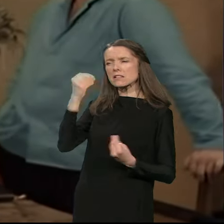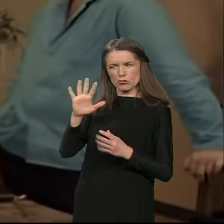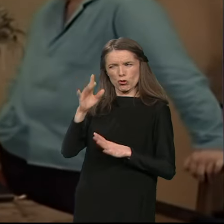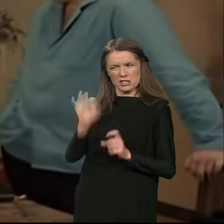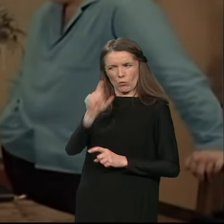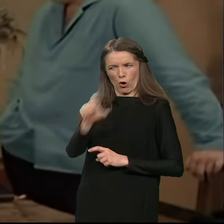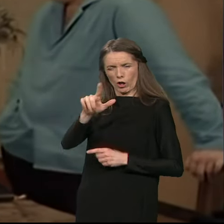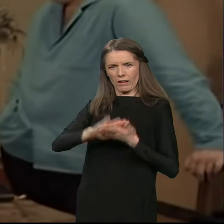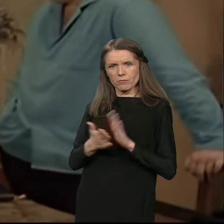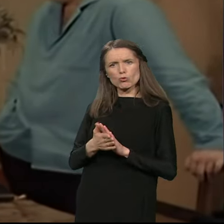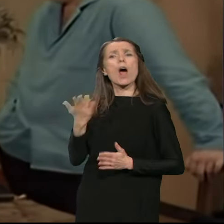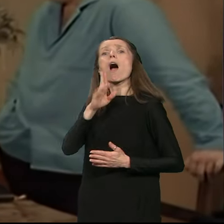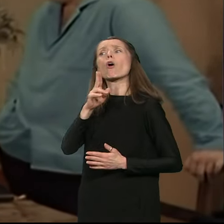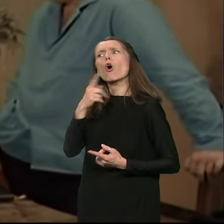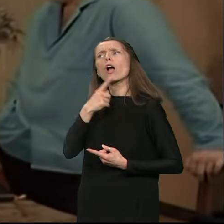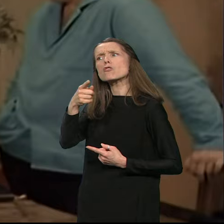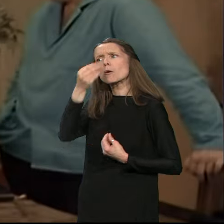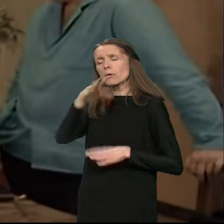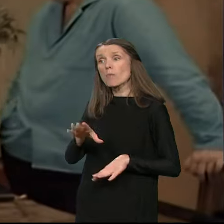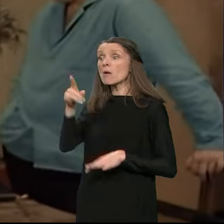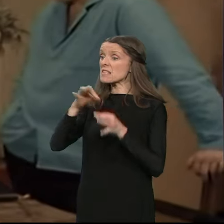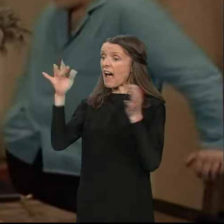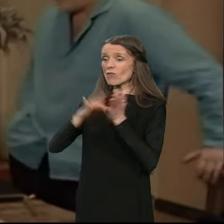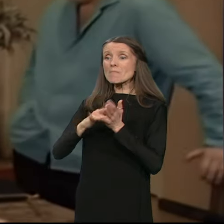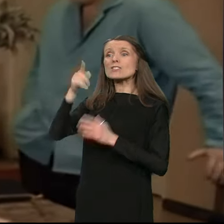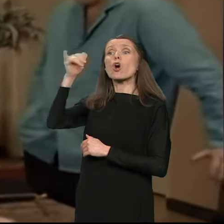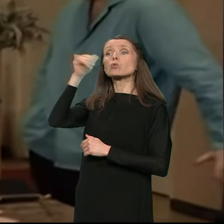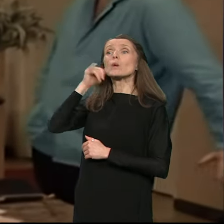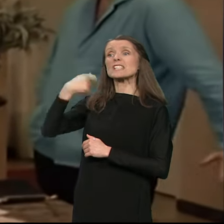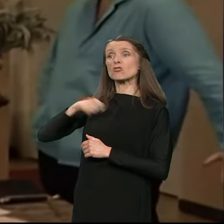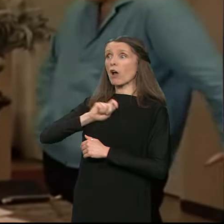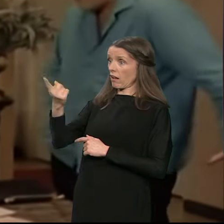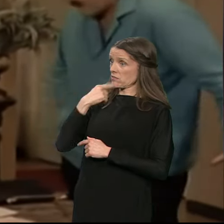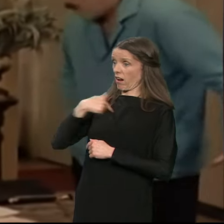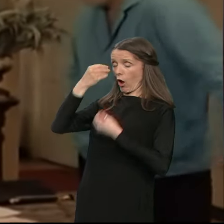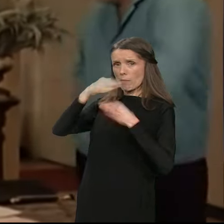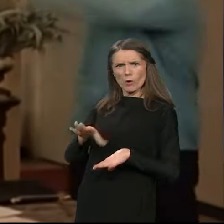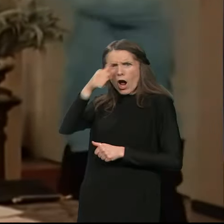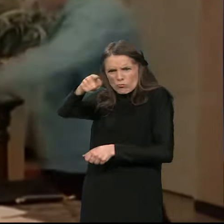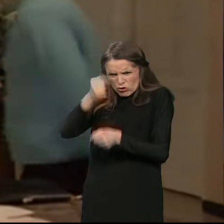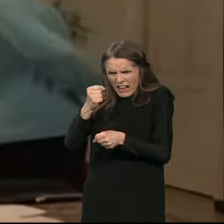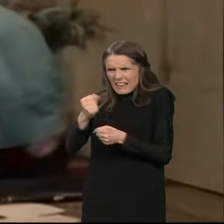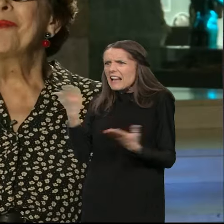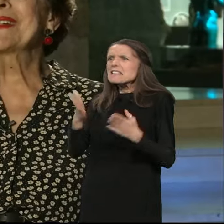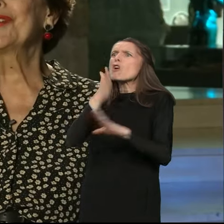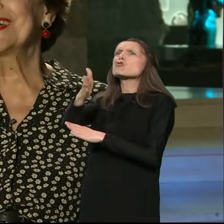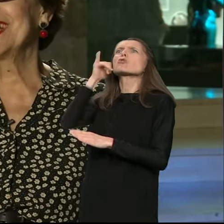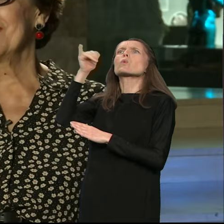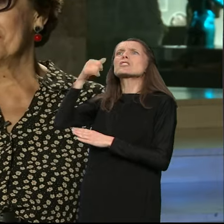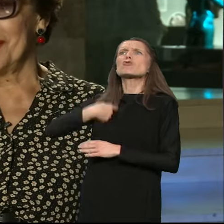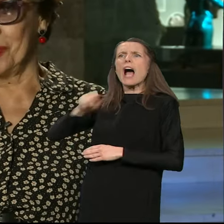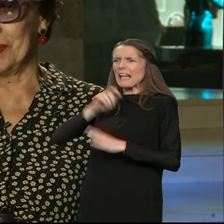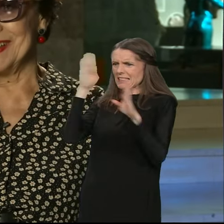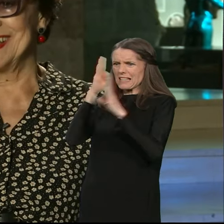gde to kaže? Na javnom mestu u turističkoj agenciji. A šta si ti tražila u turističkoj agenciji u martu mesec? Pa to je